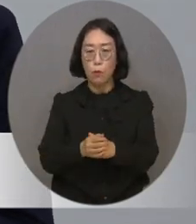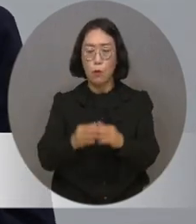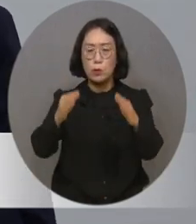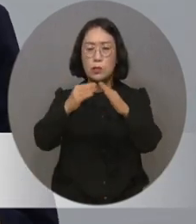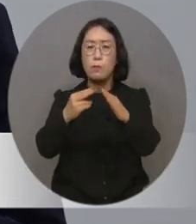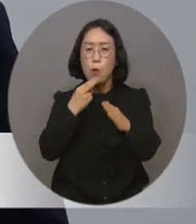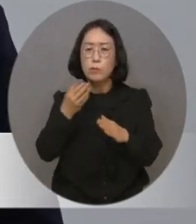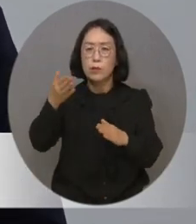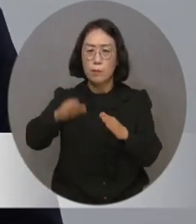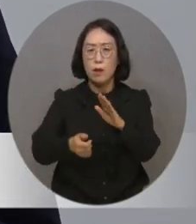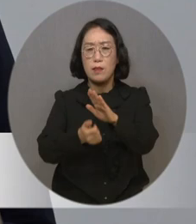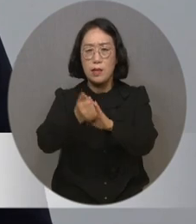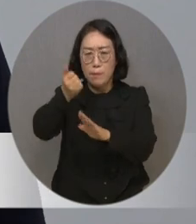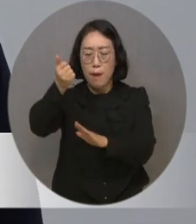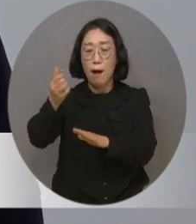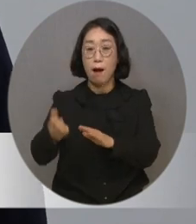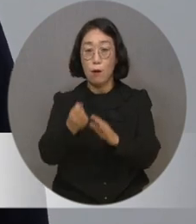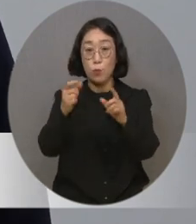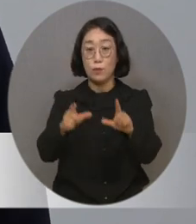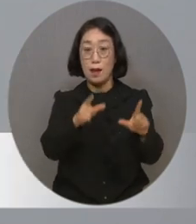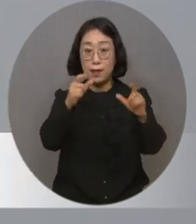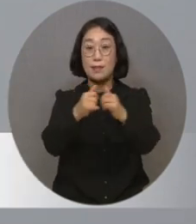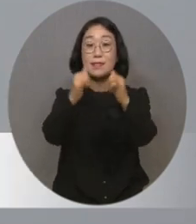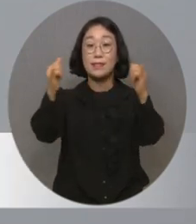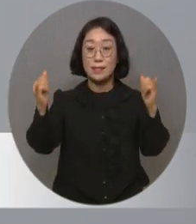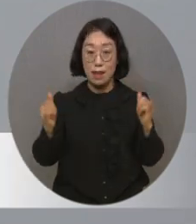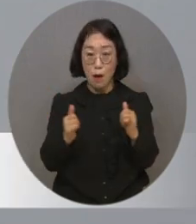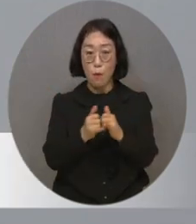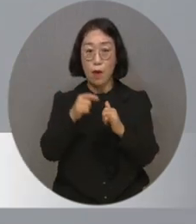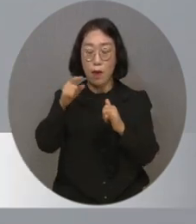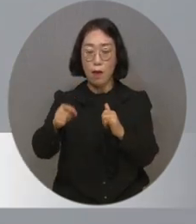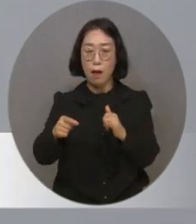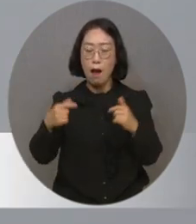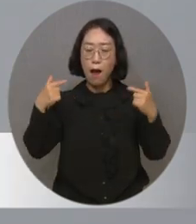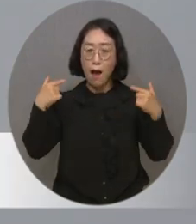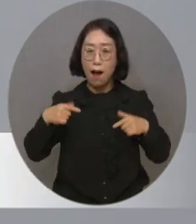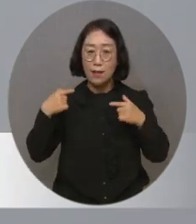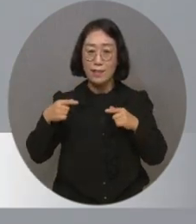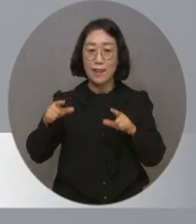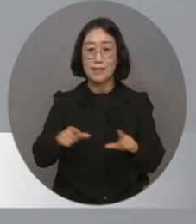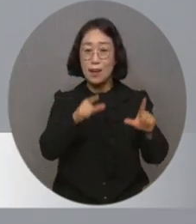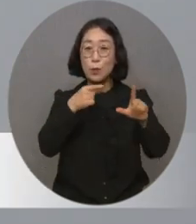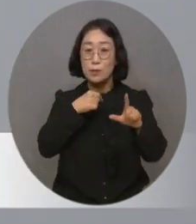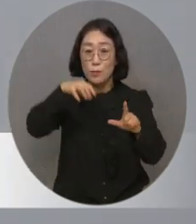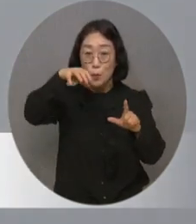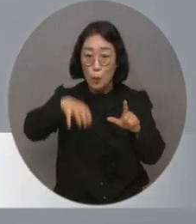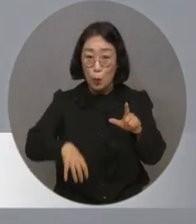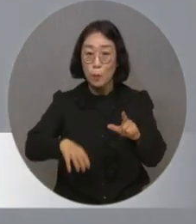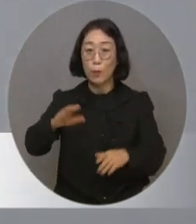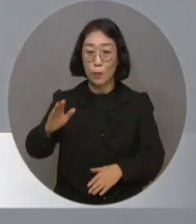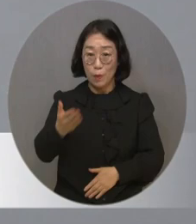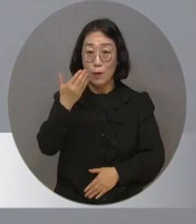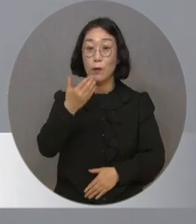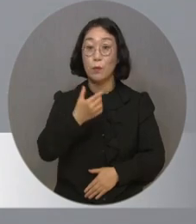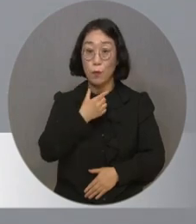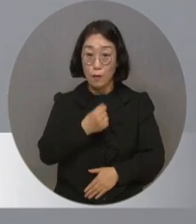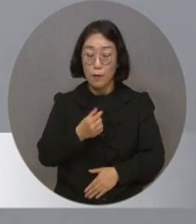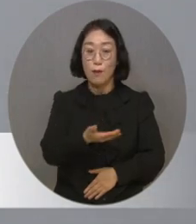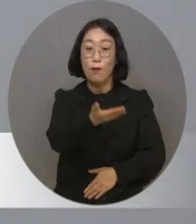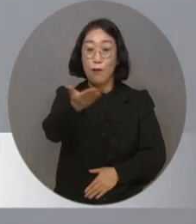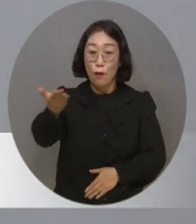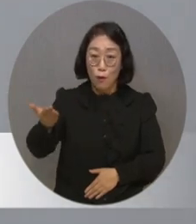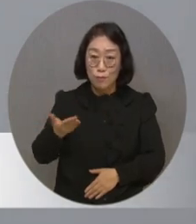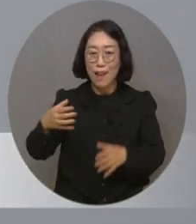노숙인이 희망을 갖는 지역사회 언제나 머무르고 싶은 의정부시가 될 수 있도록 여러분